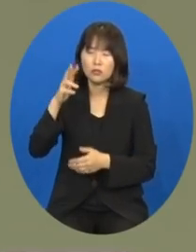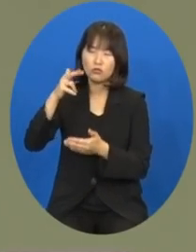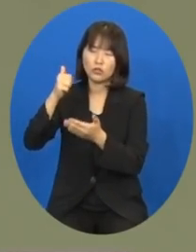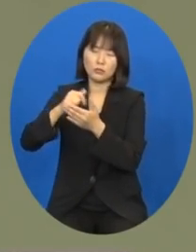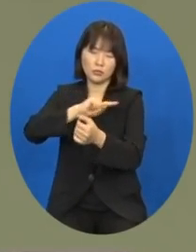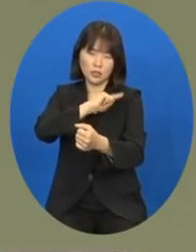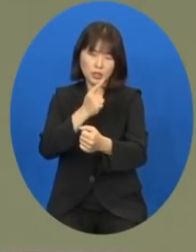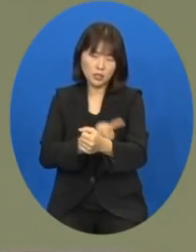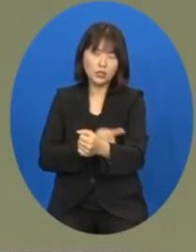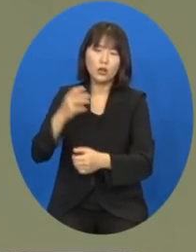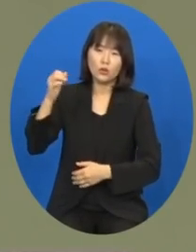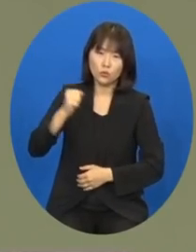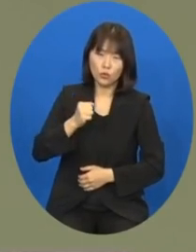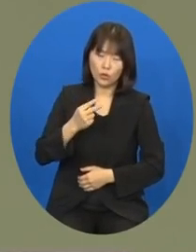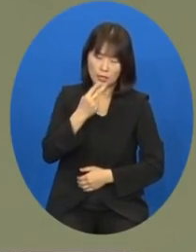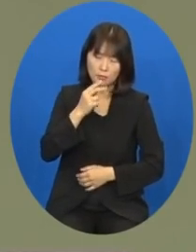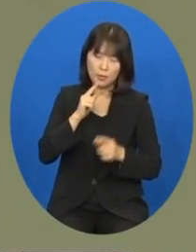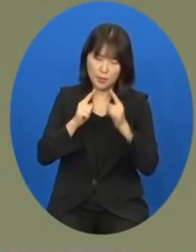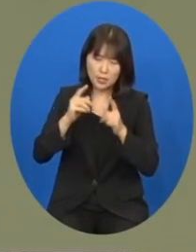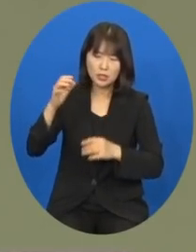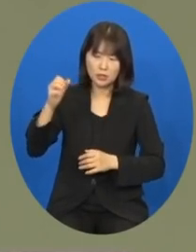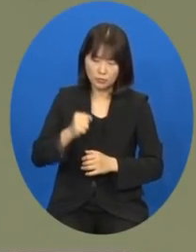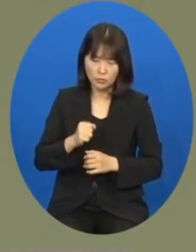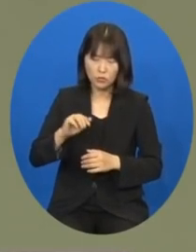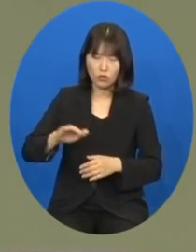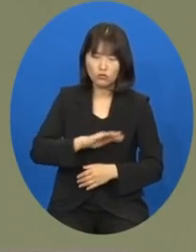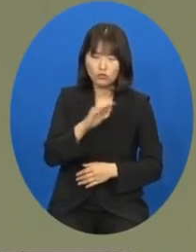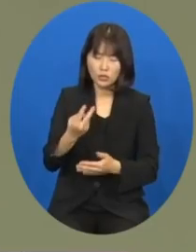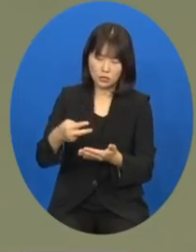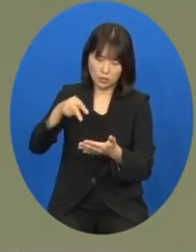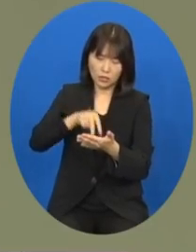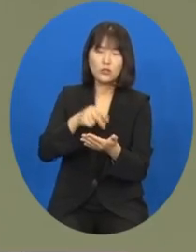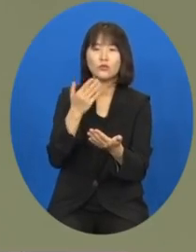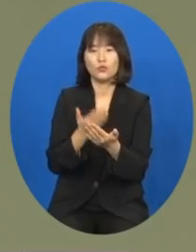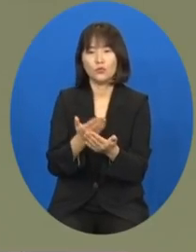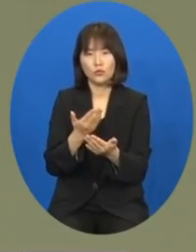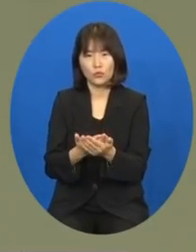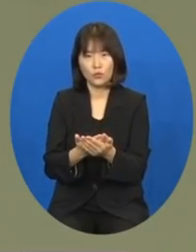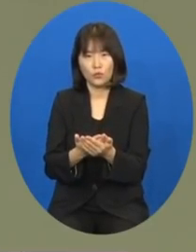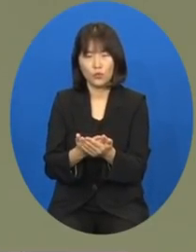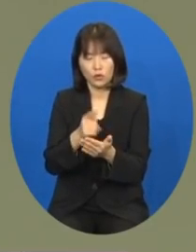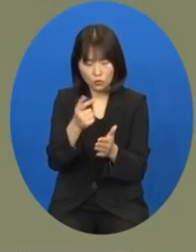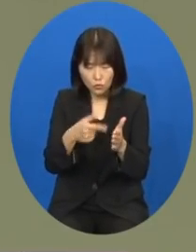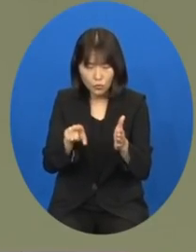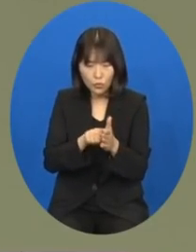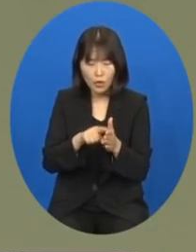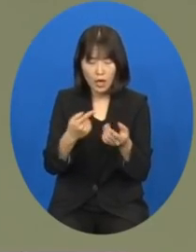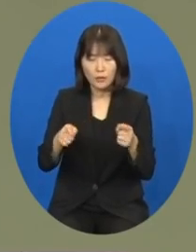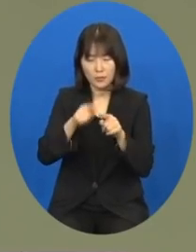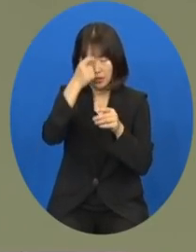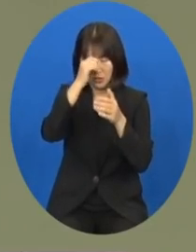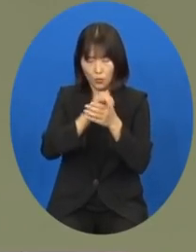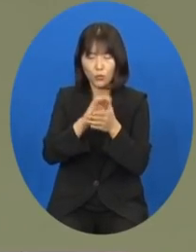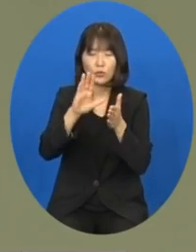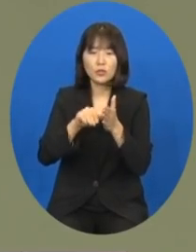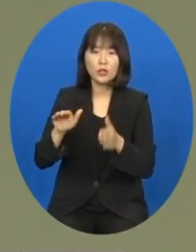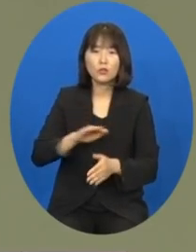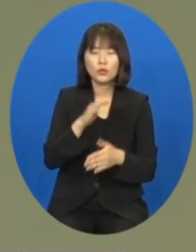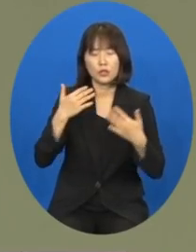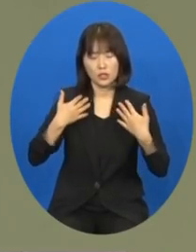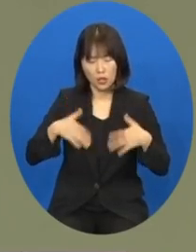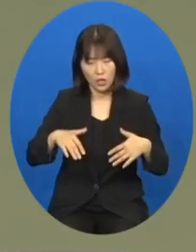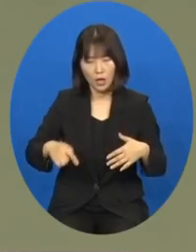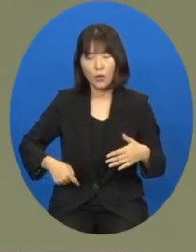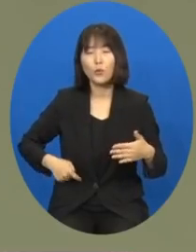생명의 말씀으로 우리를 일으켜 주시옵소서 우리 그것을 위해서 함께 기도와 쓸 때 우리의 연약함 회계